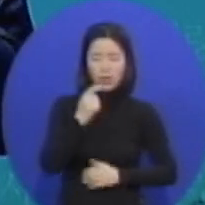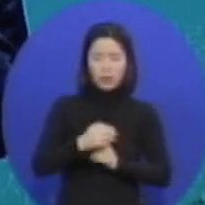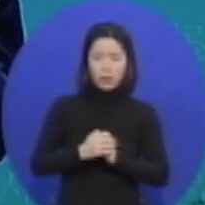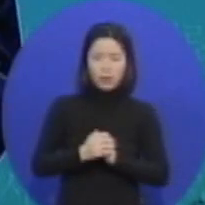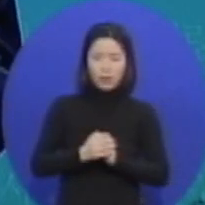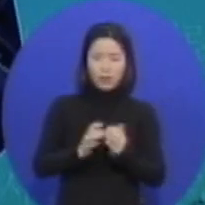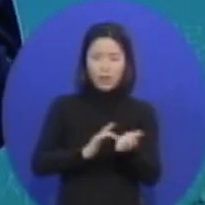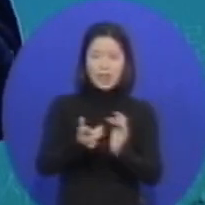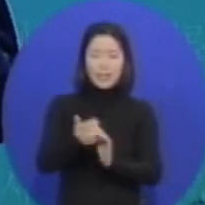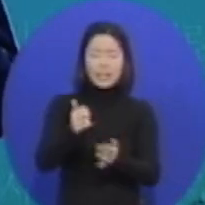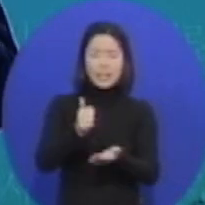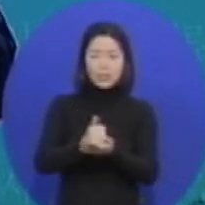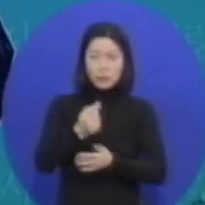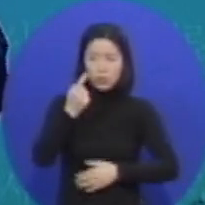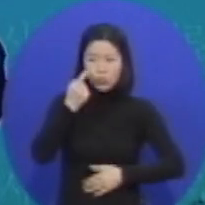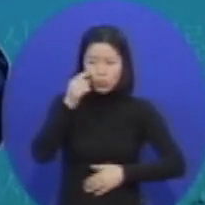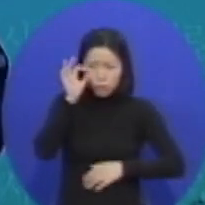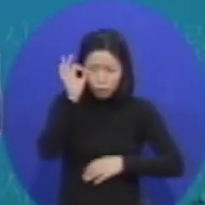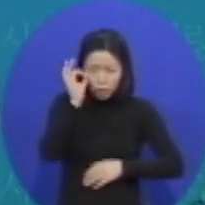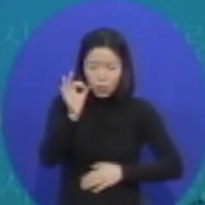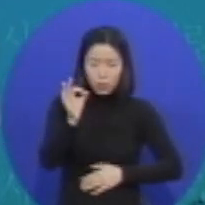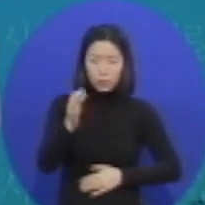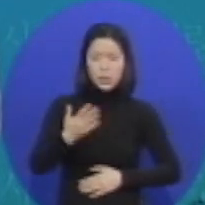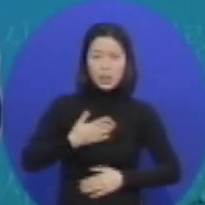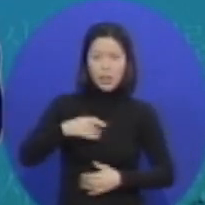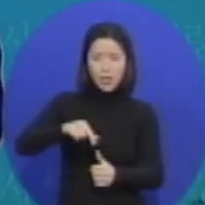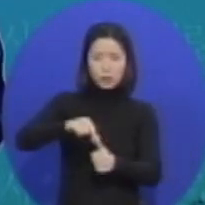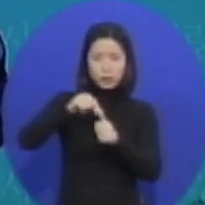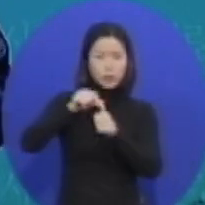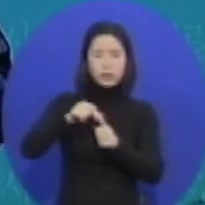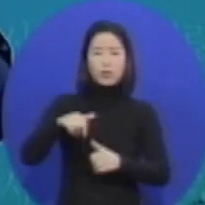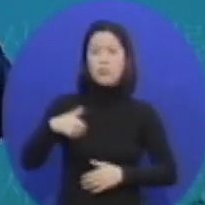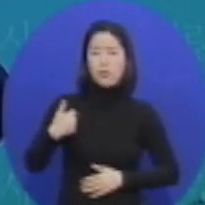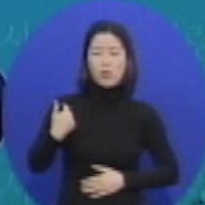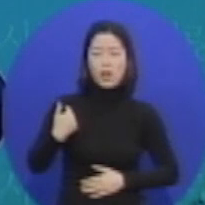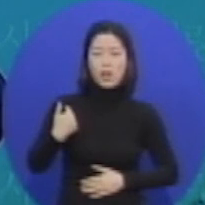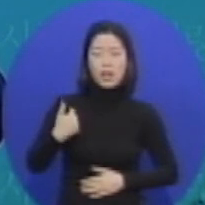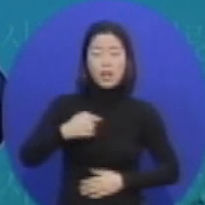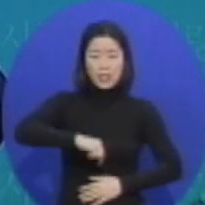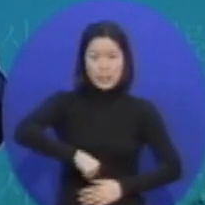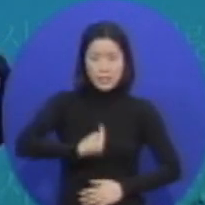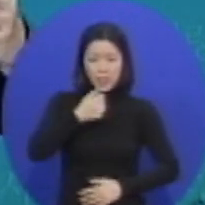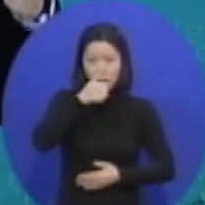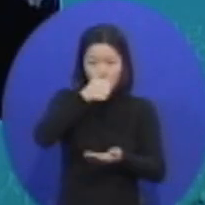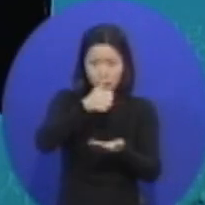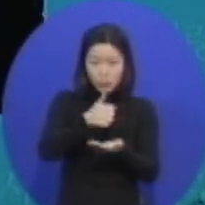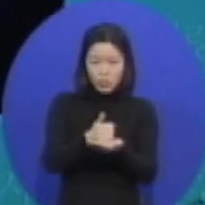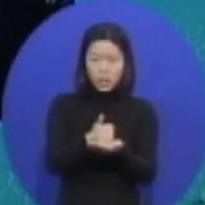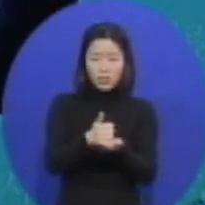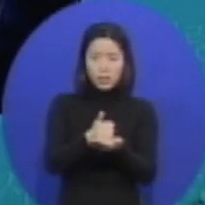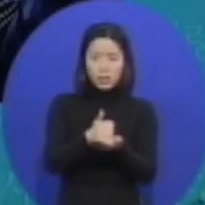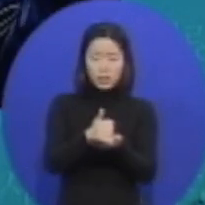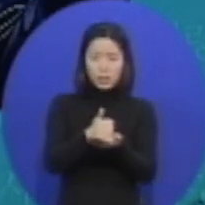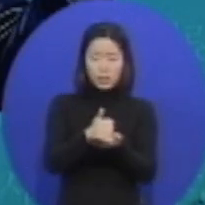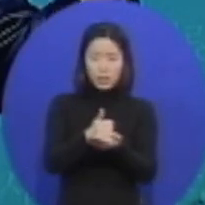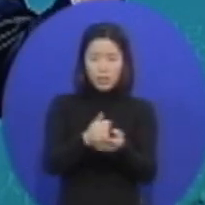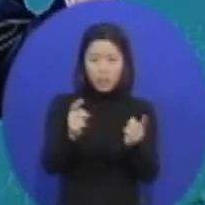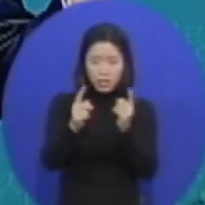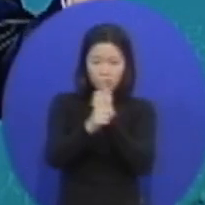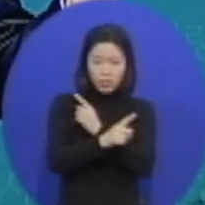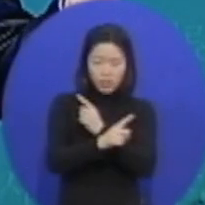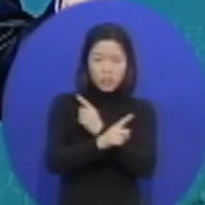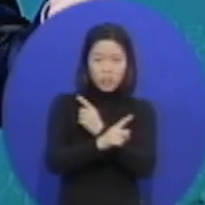예수님을 눈으로 보고도 예수님의 자기 구주 의 싱글 몰라요 예수님이 자기의 죄를 대신 지시고